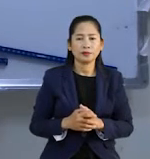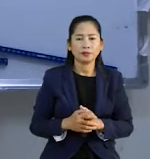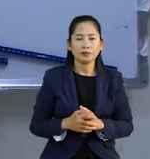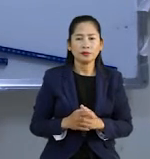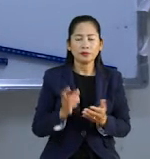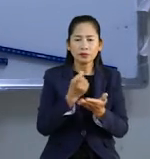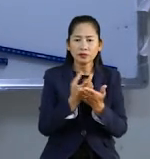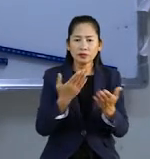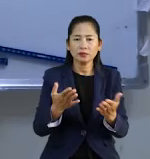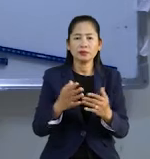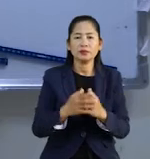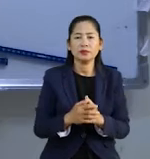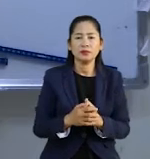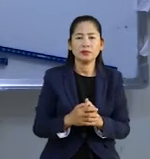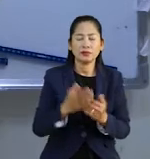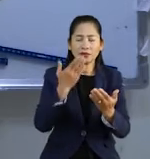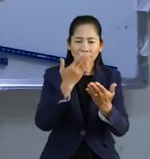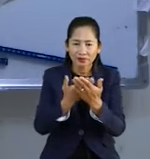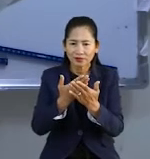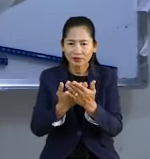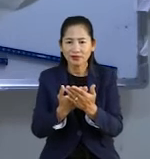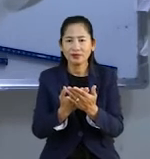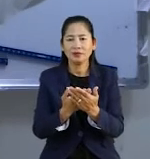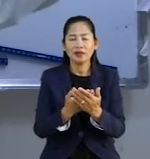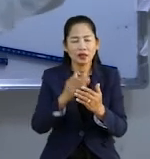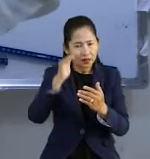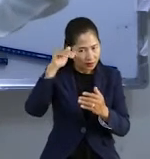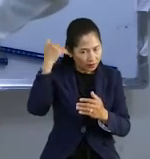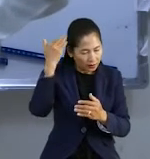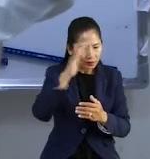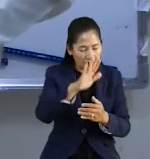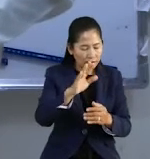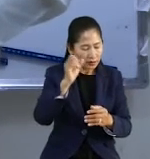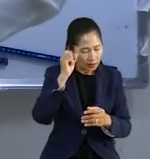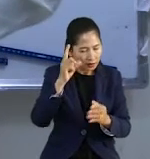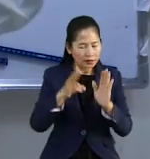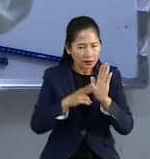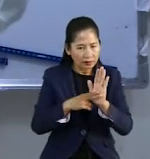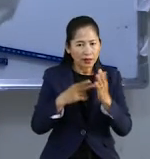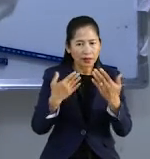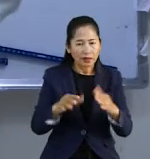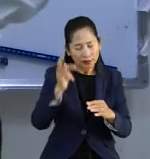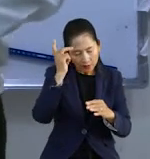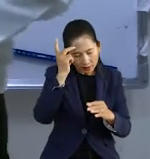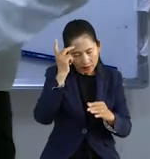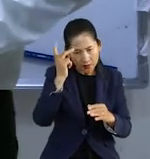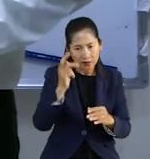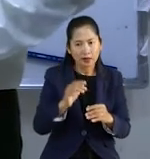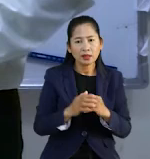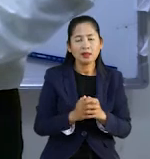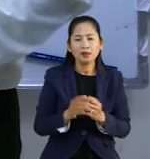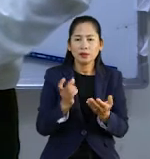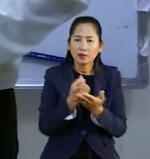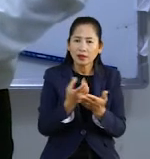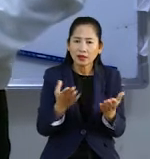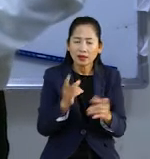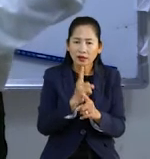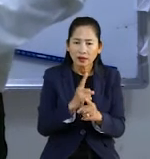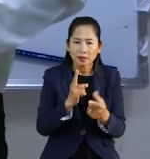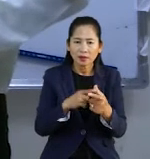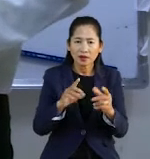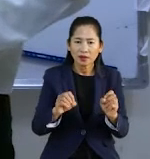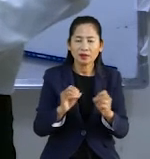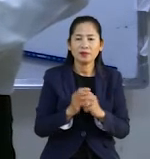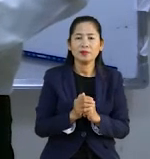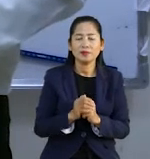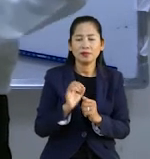าดยังไม่ได้ก่อนอกนนะคำตะโกนบานยุลใช่ป่ะบาดให้การเกิดบกคนเอาไปไม่ยังไม่ได้ก้นตรำตรายได้หรือเ